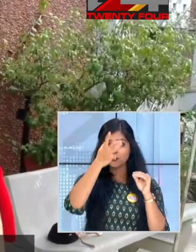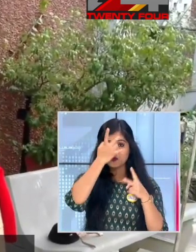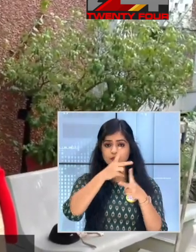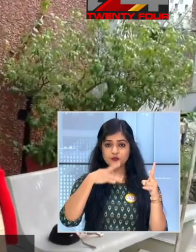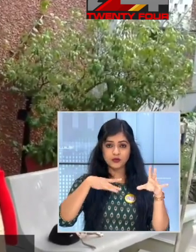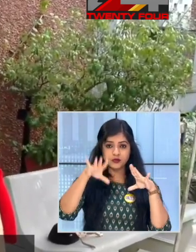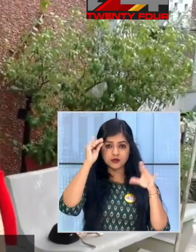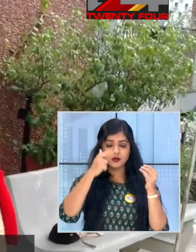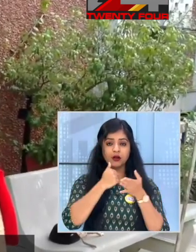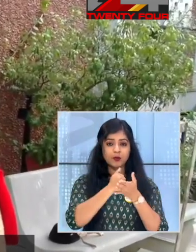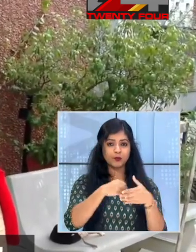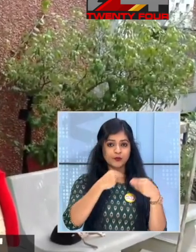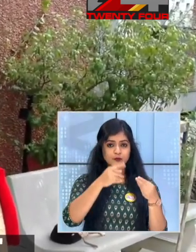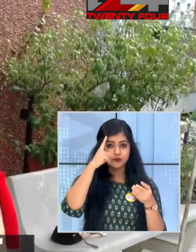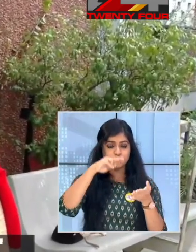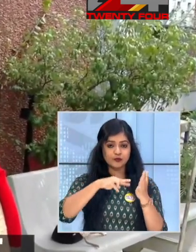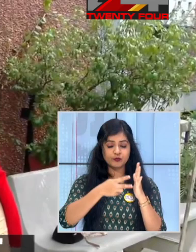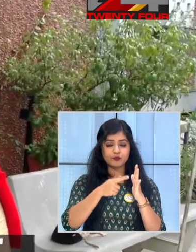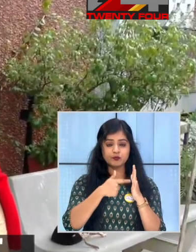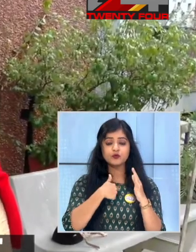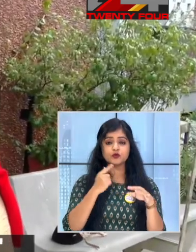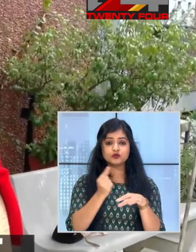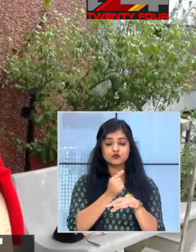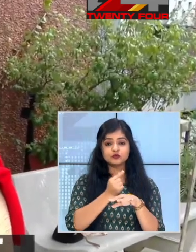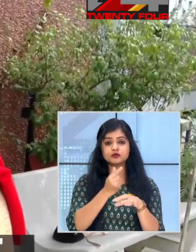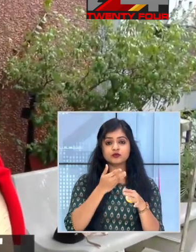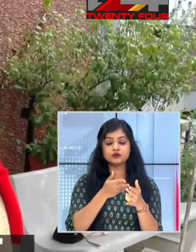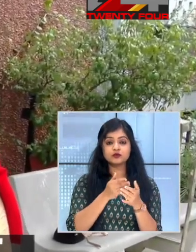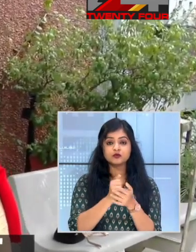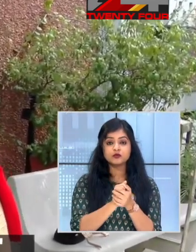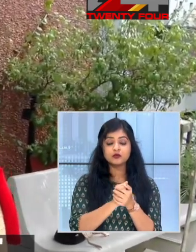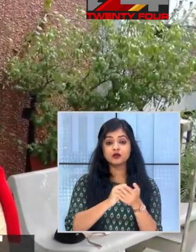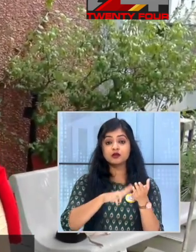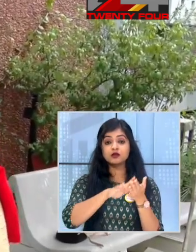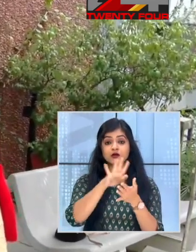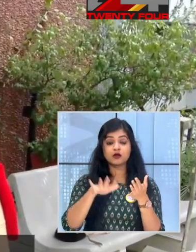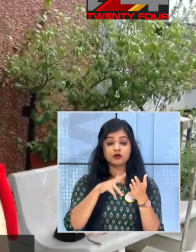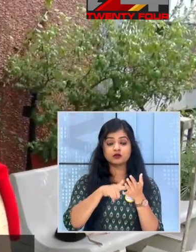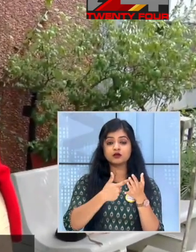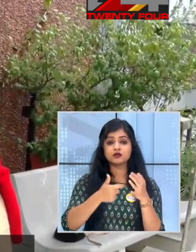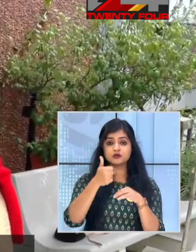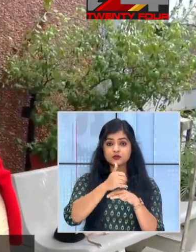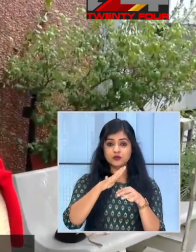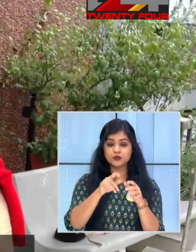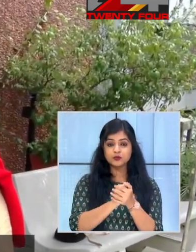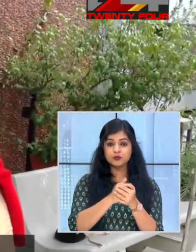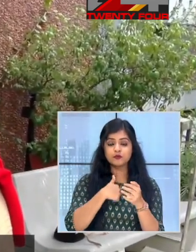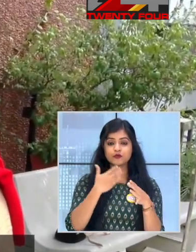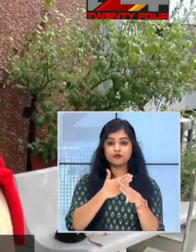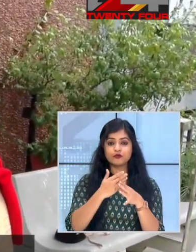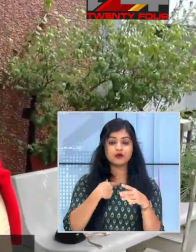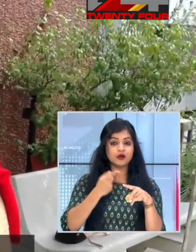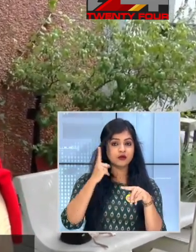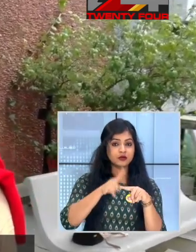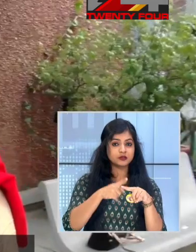ഇടപെടുന്നതിനും ഒക്കെയുള്ള ഒരു മുതൽക്കൂട്ടായിരിക്കും എനിക്ക് ഈ ദേശീയ നേതൃത്വത്തിലുള്ള ഈ പ്രവർത്തന